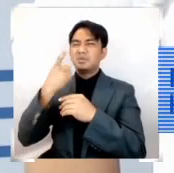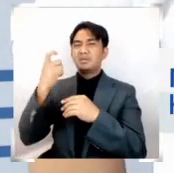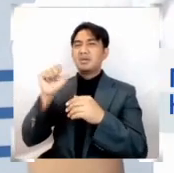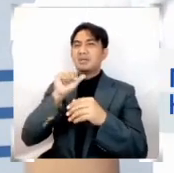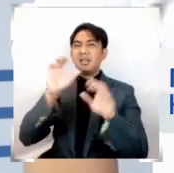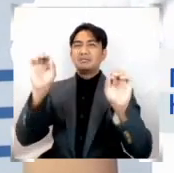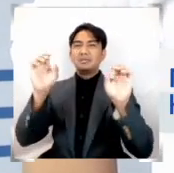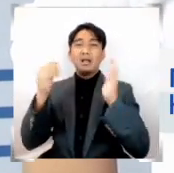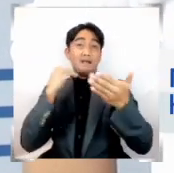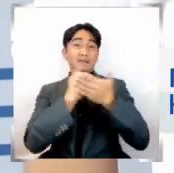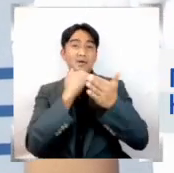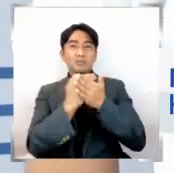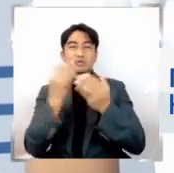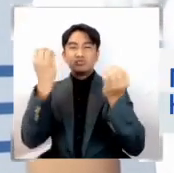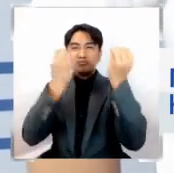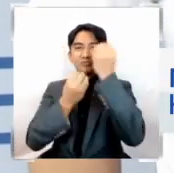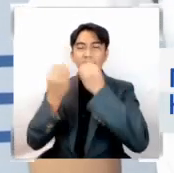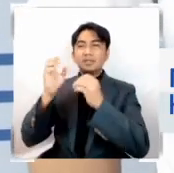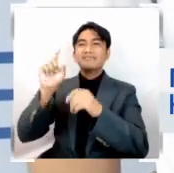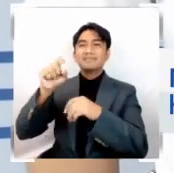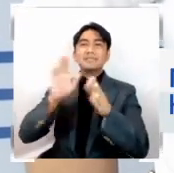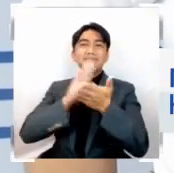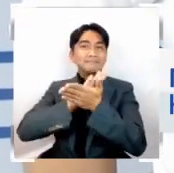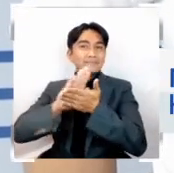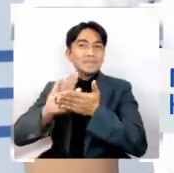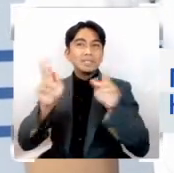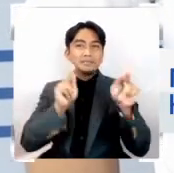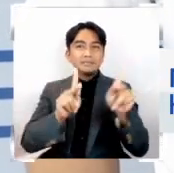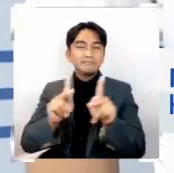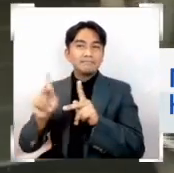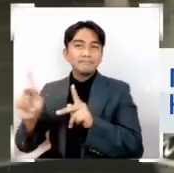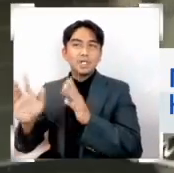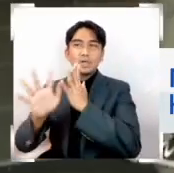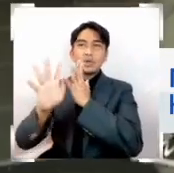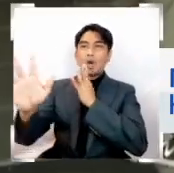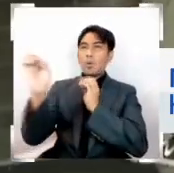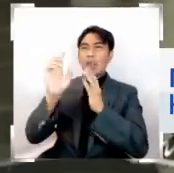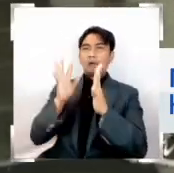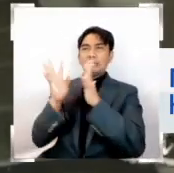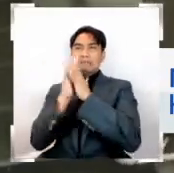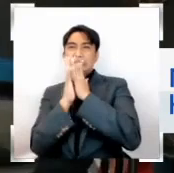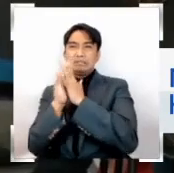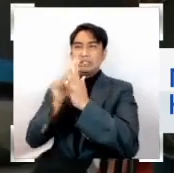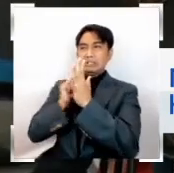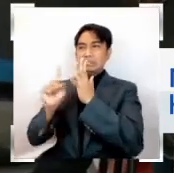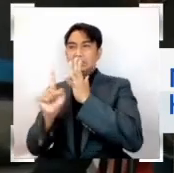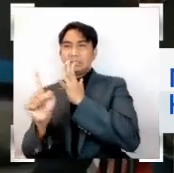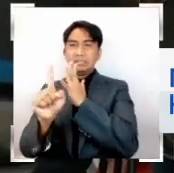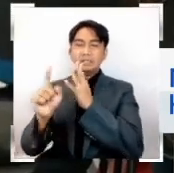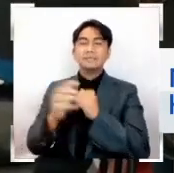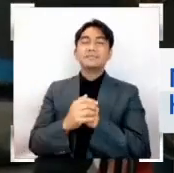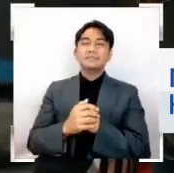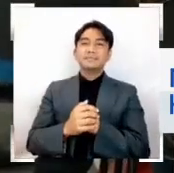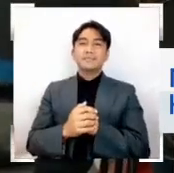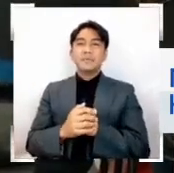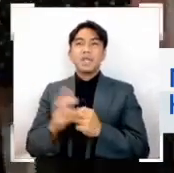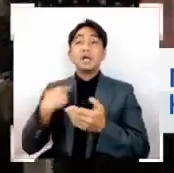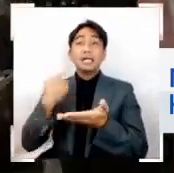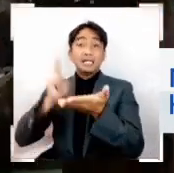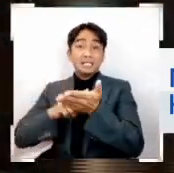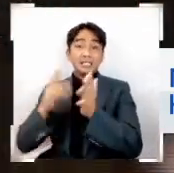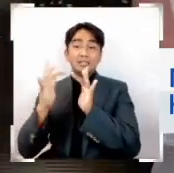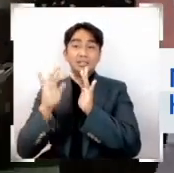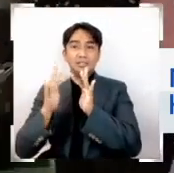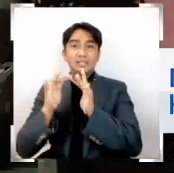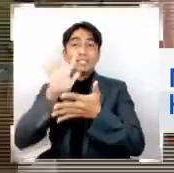po talagang organisado at walang nasisingitan sa pila. Mag-register daw muna online para magka-schedule.